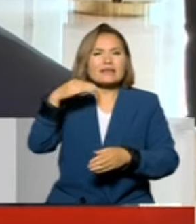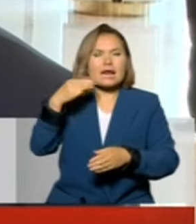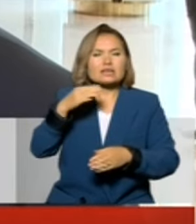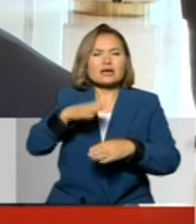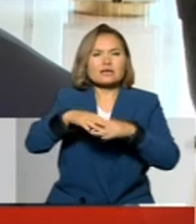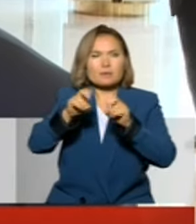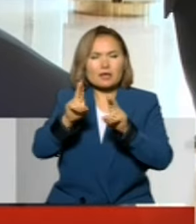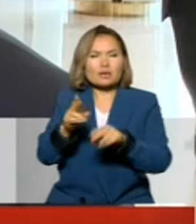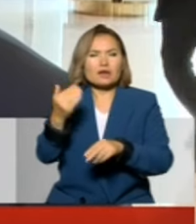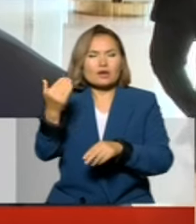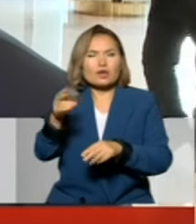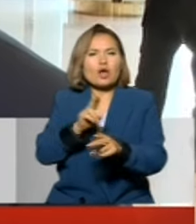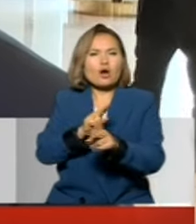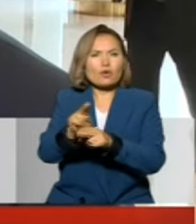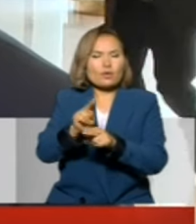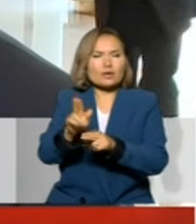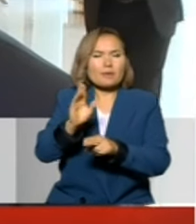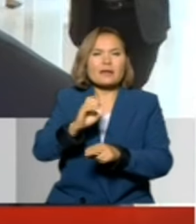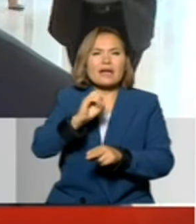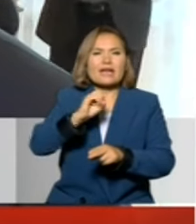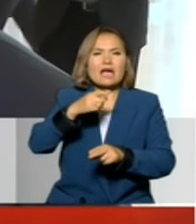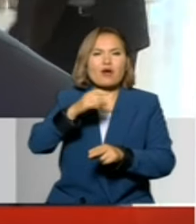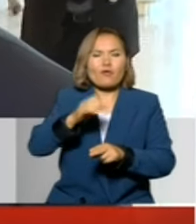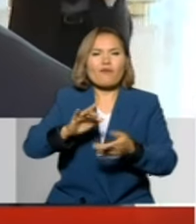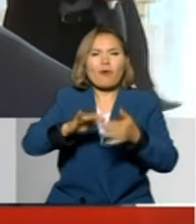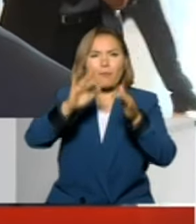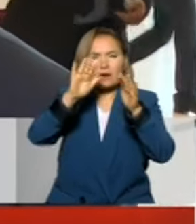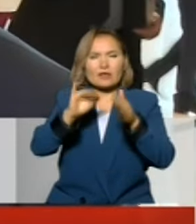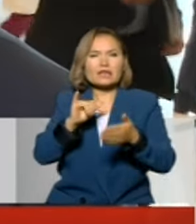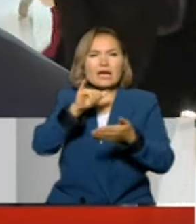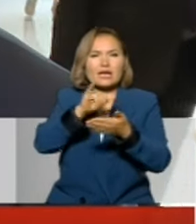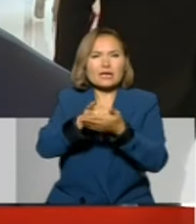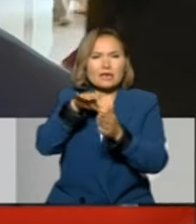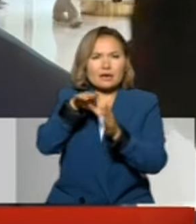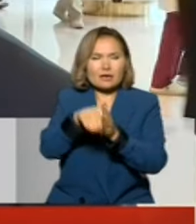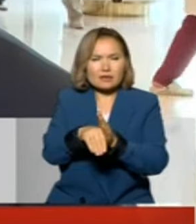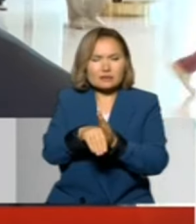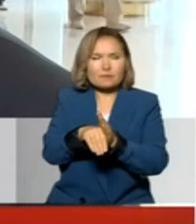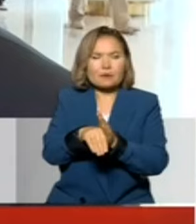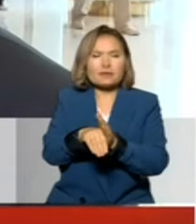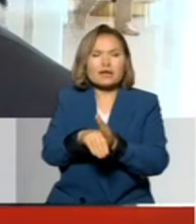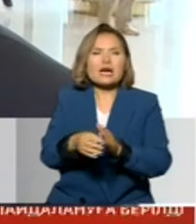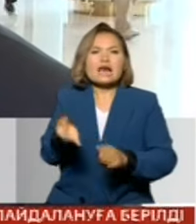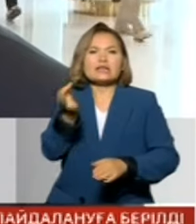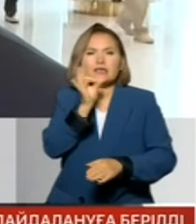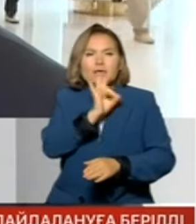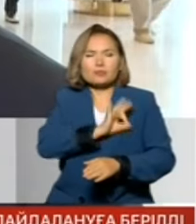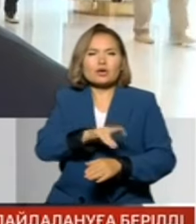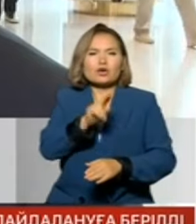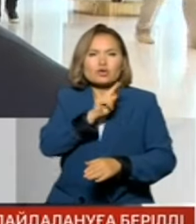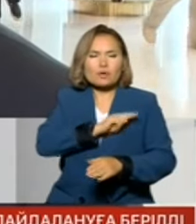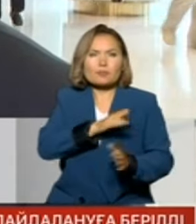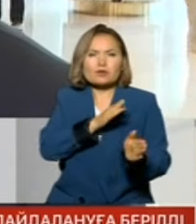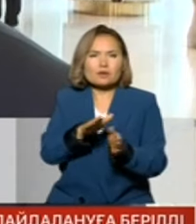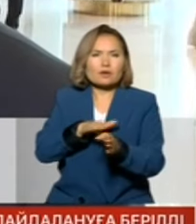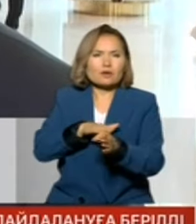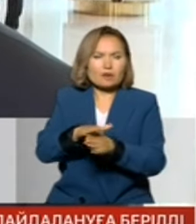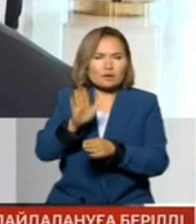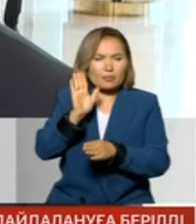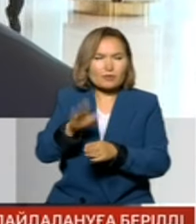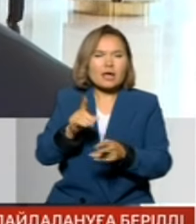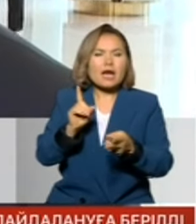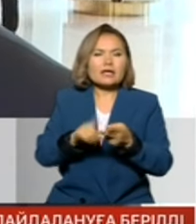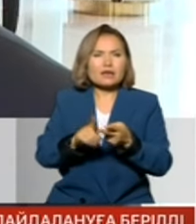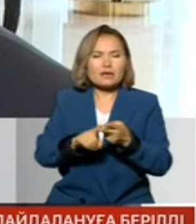специалистарымыз келіп осы ЕГОВ платформаны енгізіп жаңағы тиімді жұмыс жасау үшін.